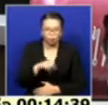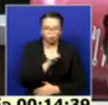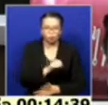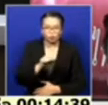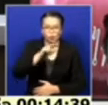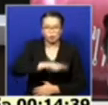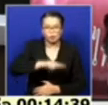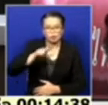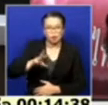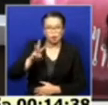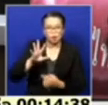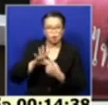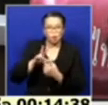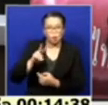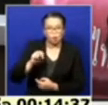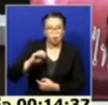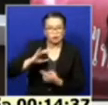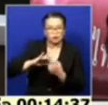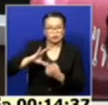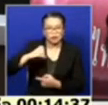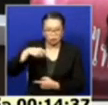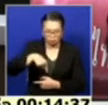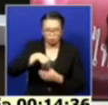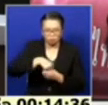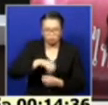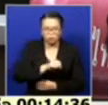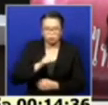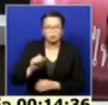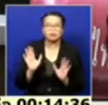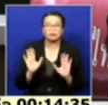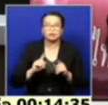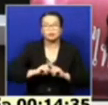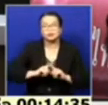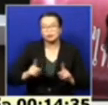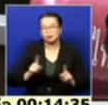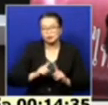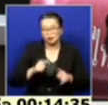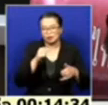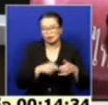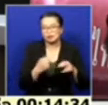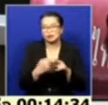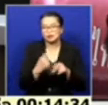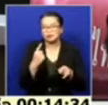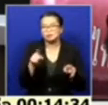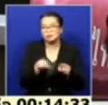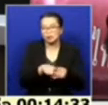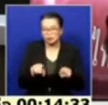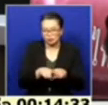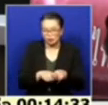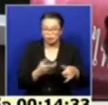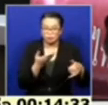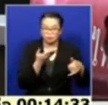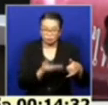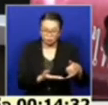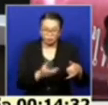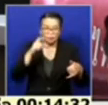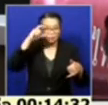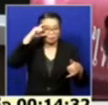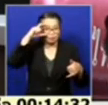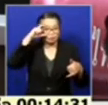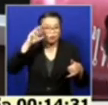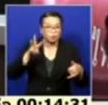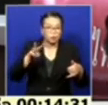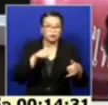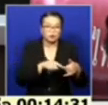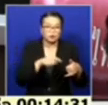คุณวันเฉลิมถูกอุ้มไปเมื่อวันที่4ได้ข่าวสั้นๆก็ตกใจนึกว่าวันเฉลิมอยู่บำ